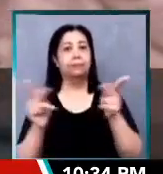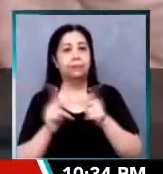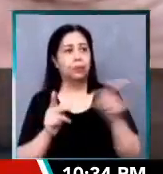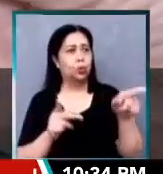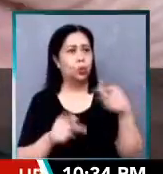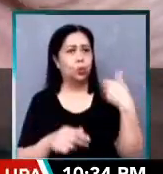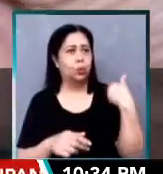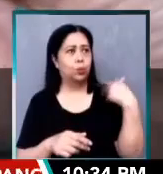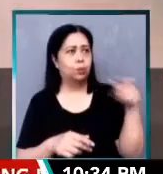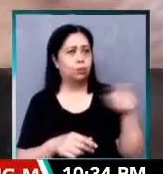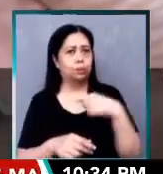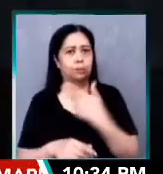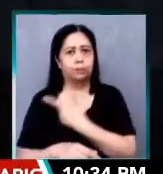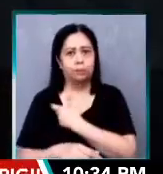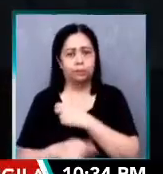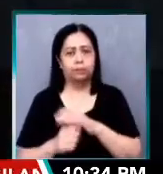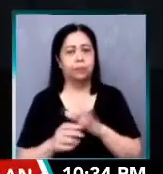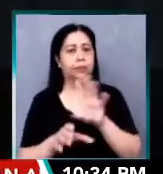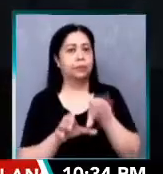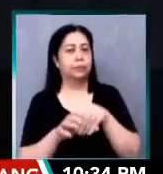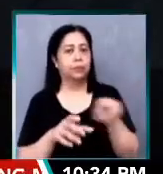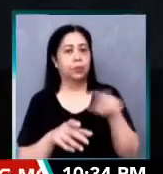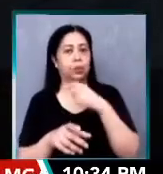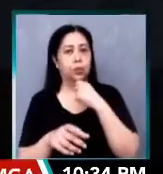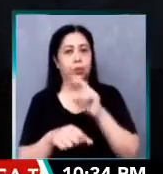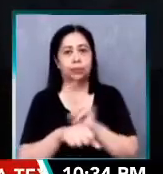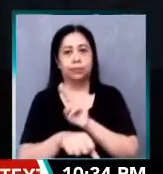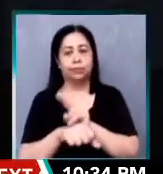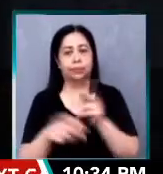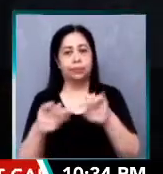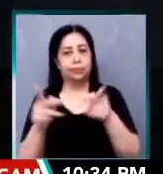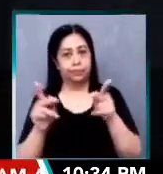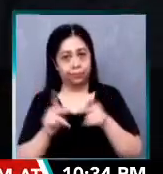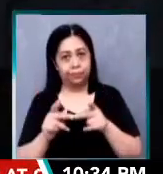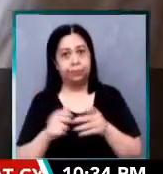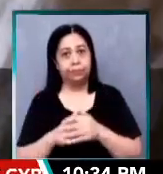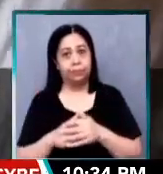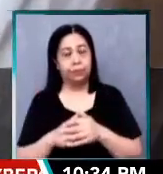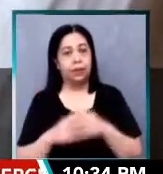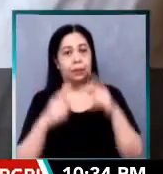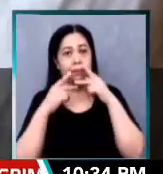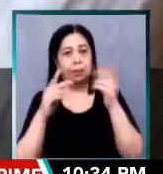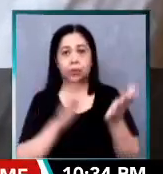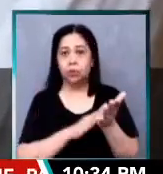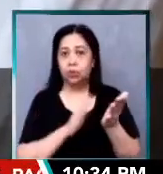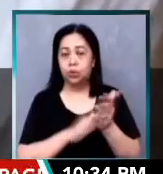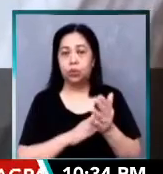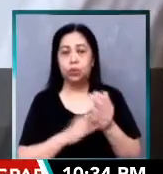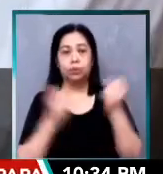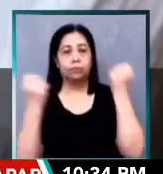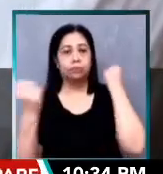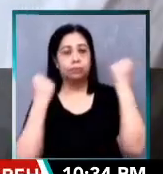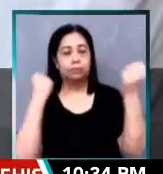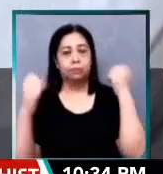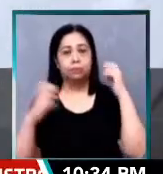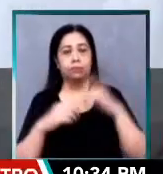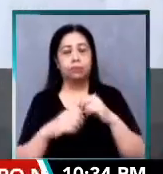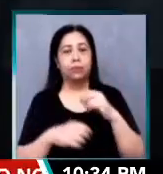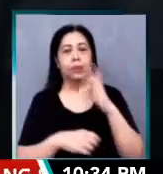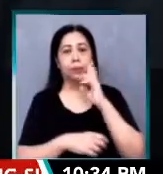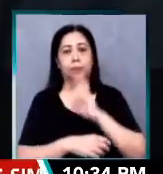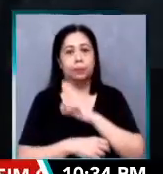nababakunahan. Kabilang sa mga gagamiting vaccination sites sa mga public school, gymnasiums, fast food chains, malls